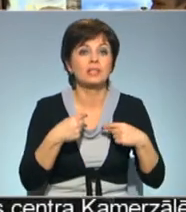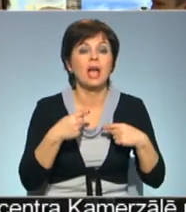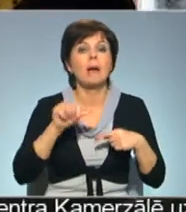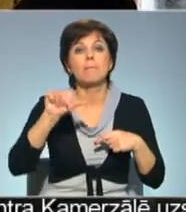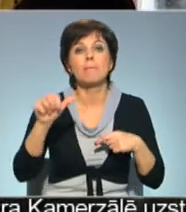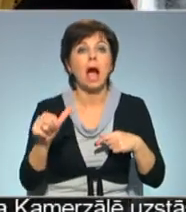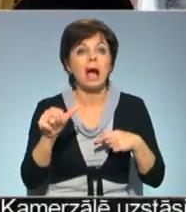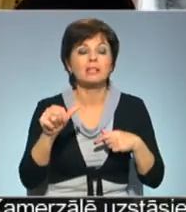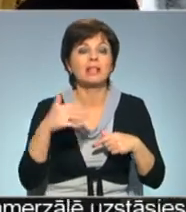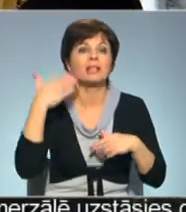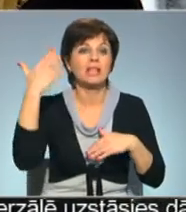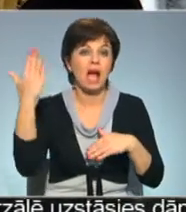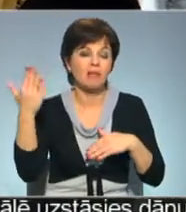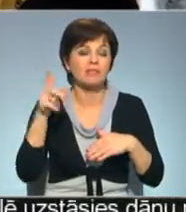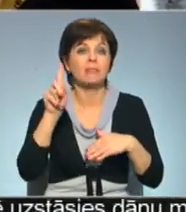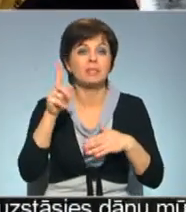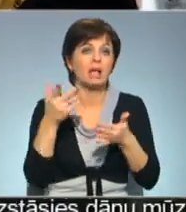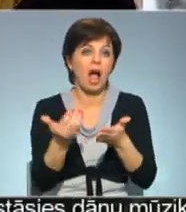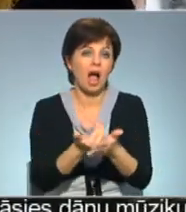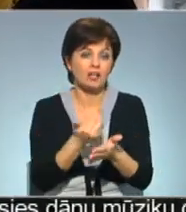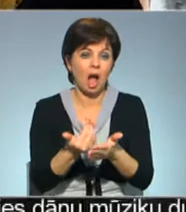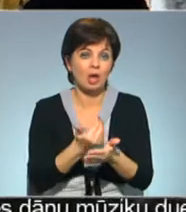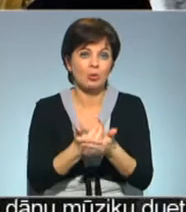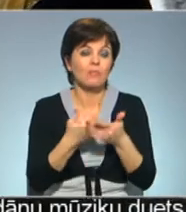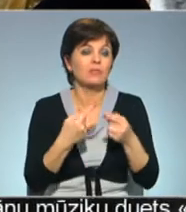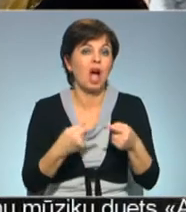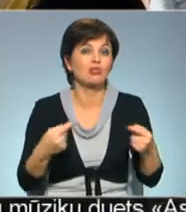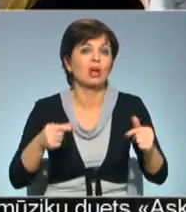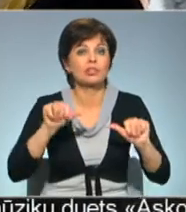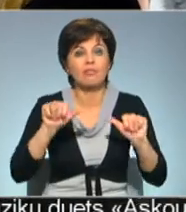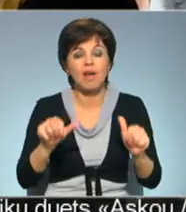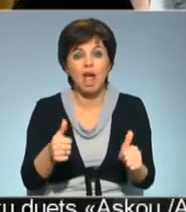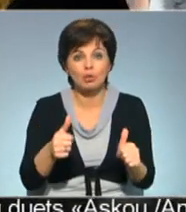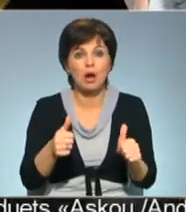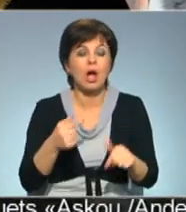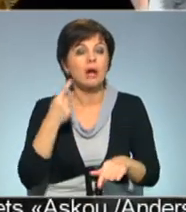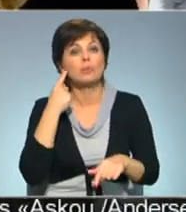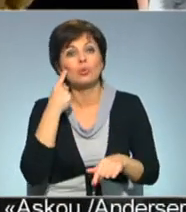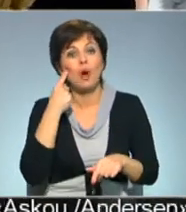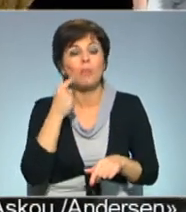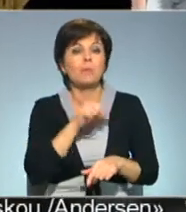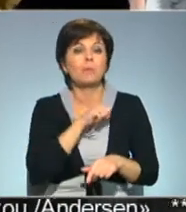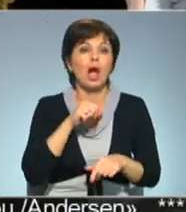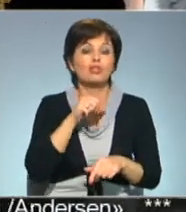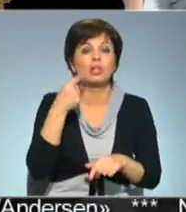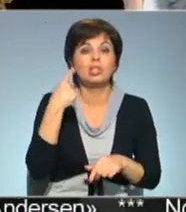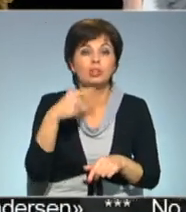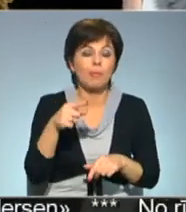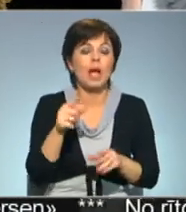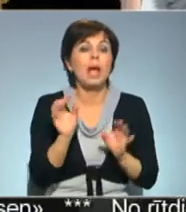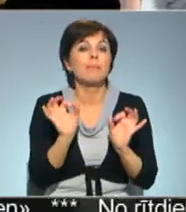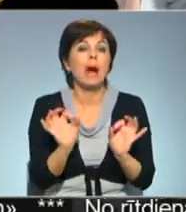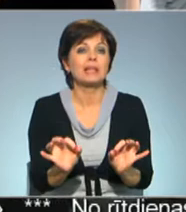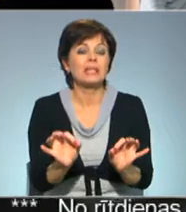Dievs, un mēs jau tikai atkārtojam dažādos veidos un dažādās formās. Mums liekas, ka mēs daudz ko paši izdomājam, bet patiesībā